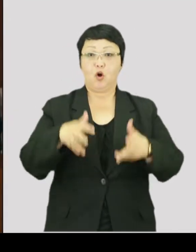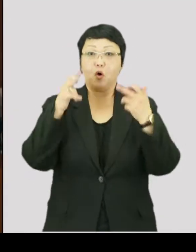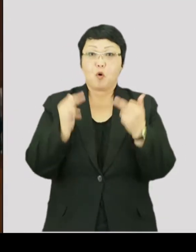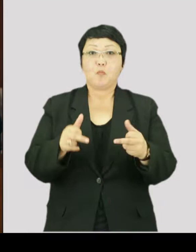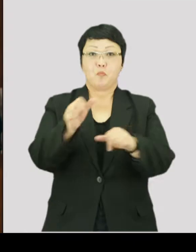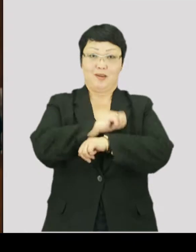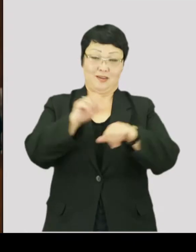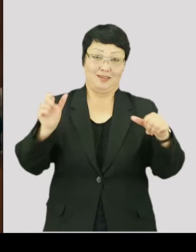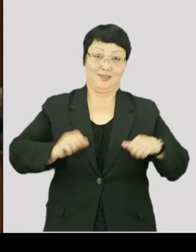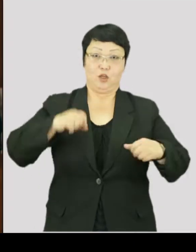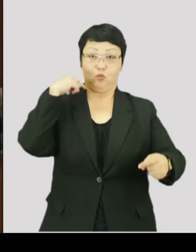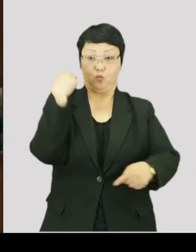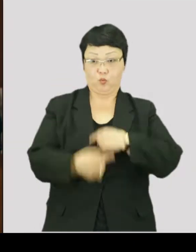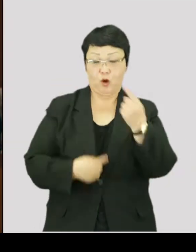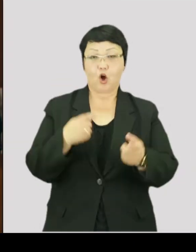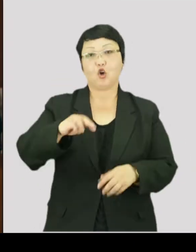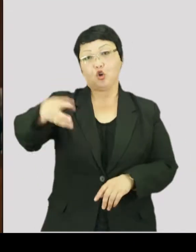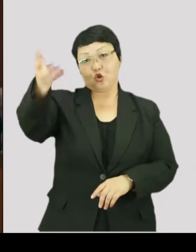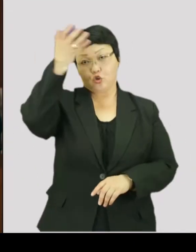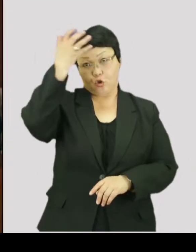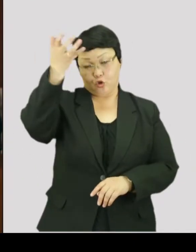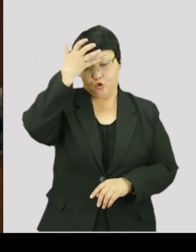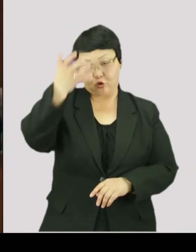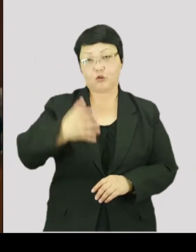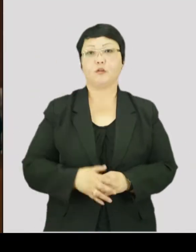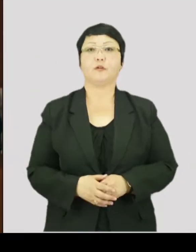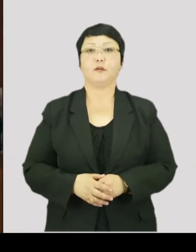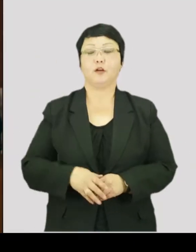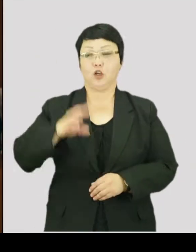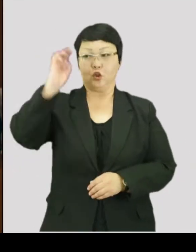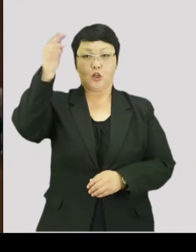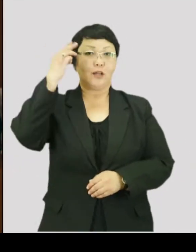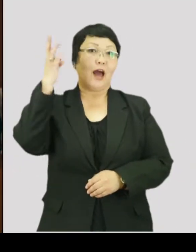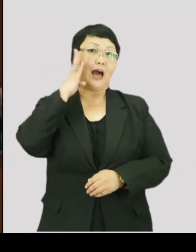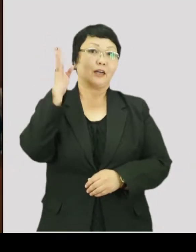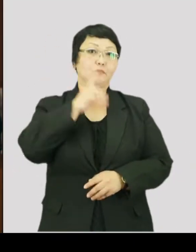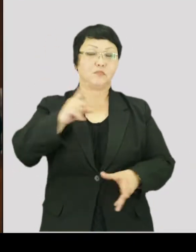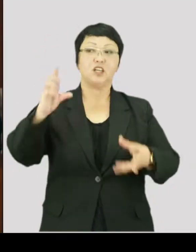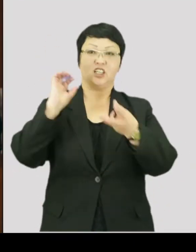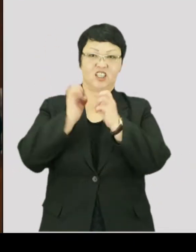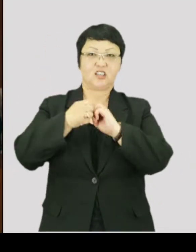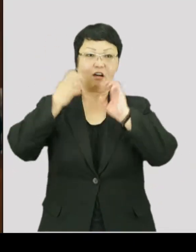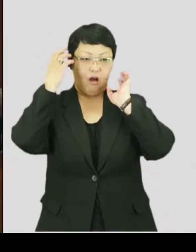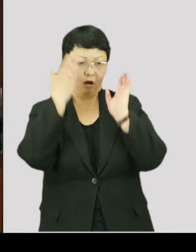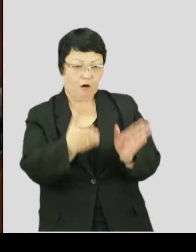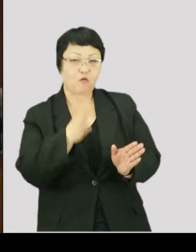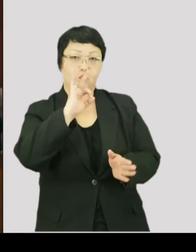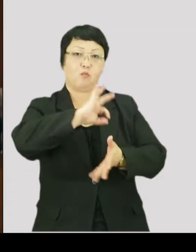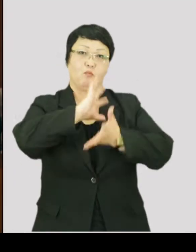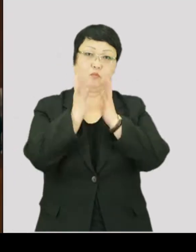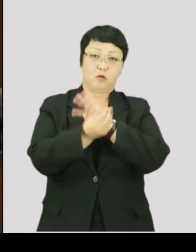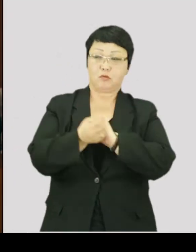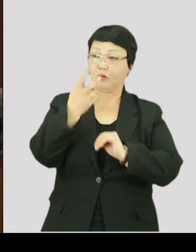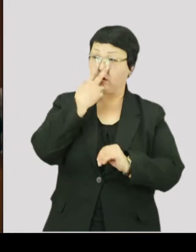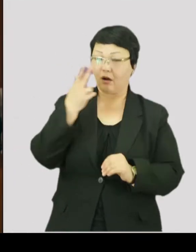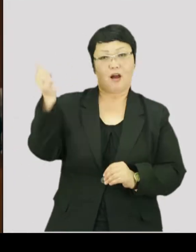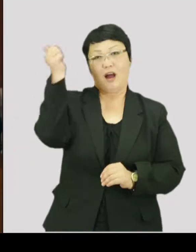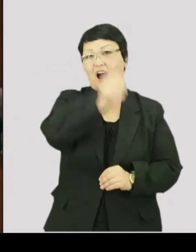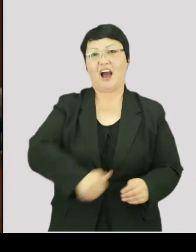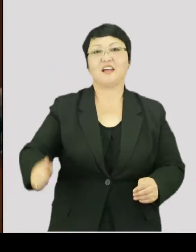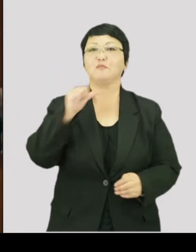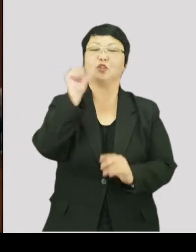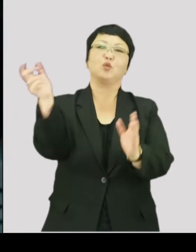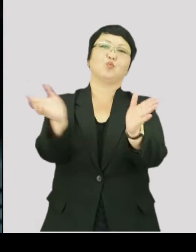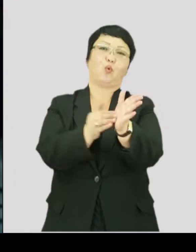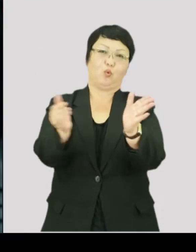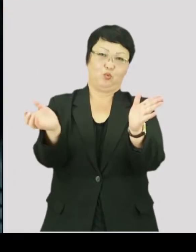хөгжлийн бэрхшээлтэй иргэдийн талаар бол төрөөс бол ер нь тодорхой хэмжээний арга хэмжээ авч байгаа юм л да. Гэхдээ энийг бол би хангалтгүй гэж